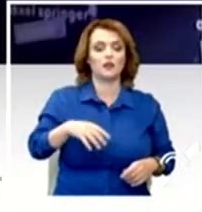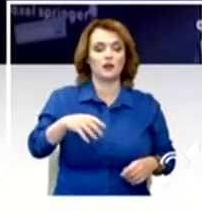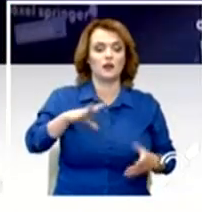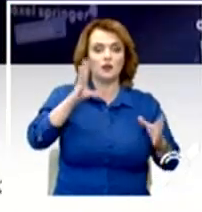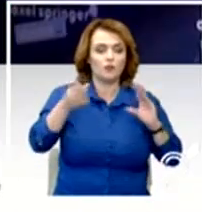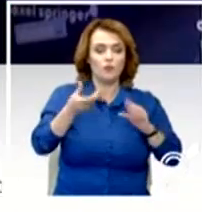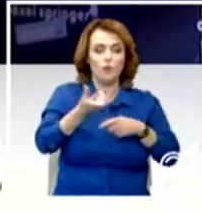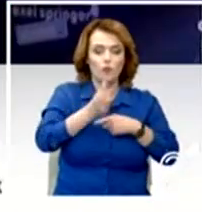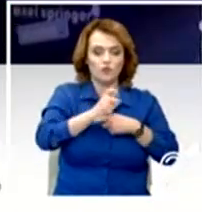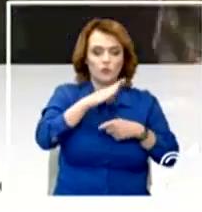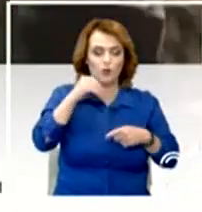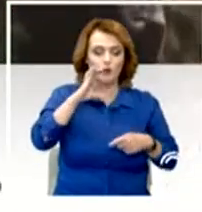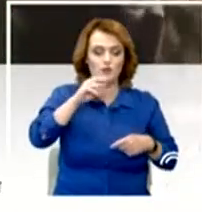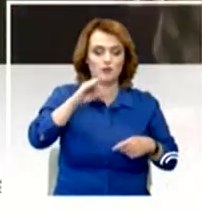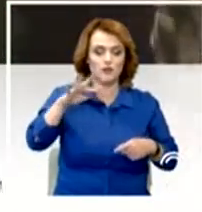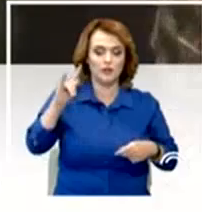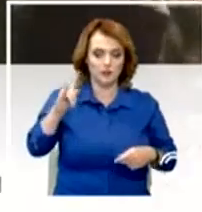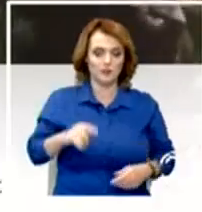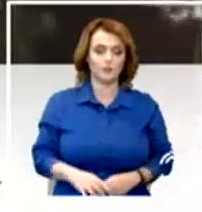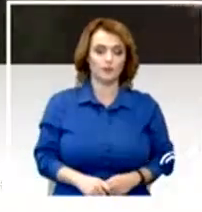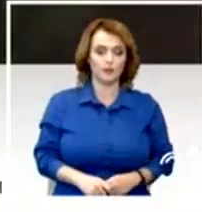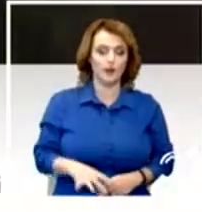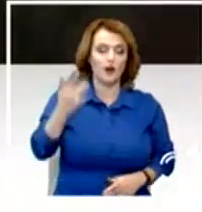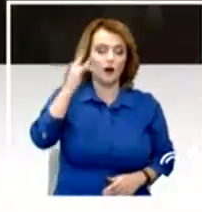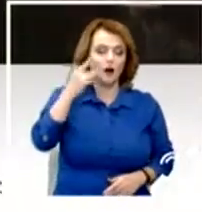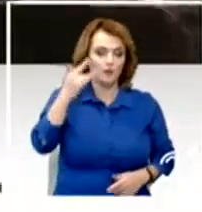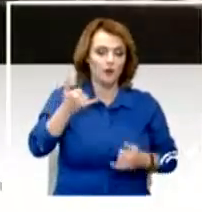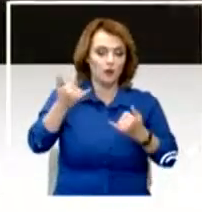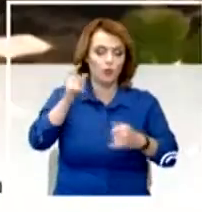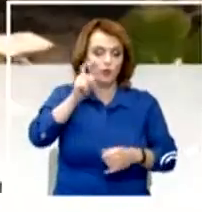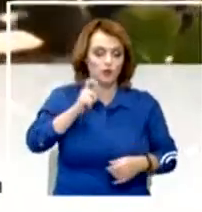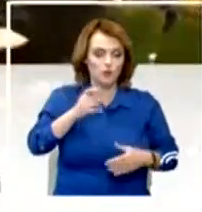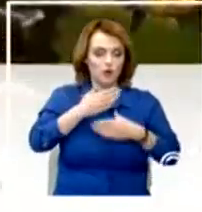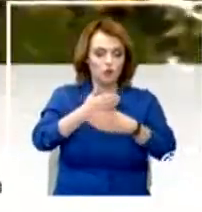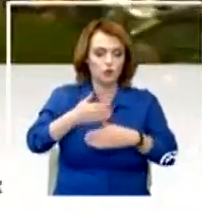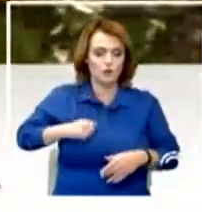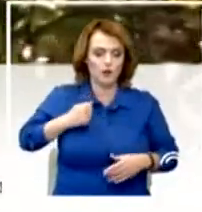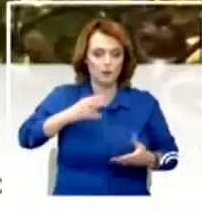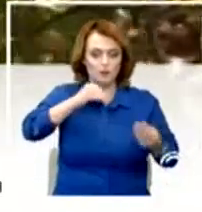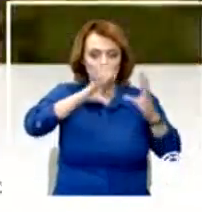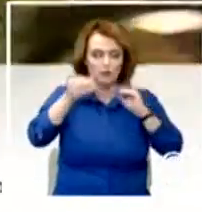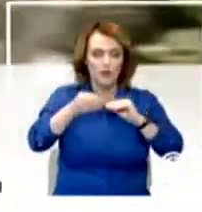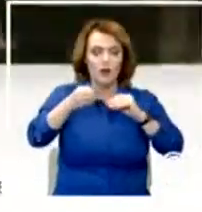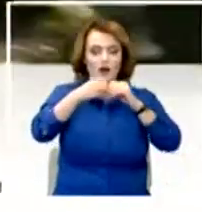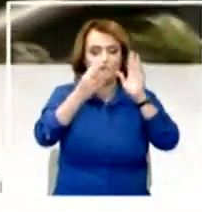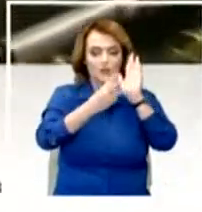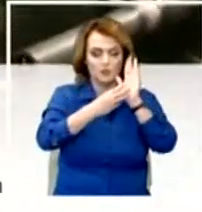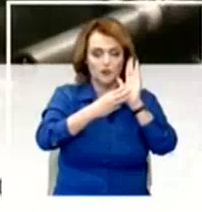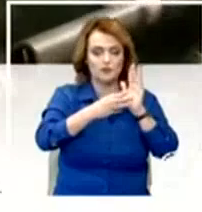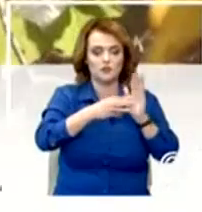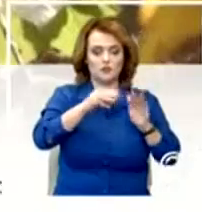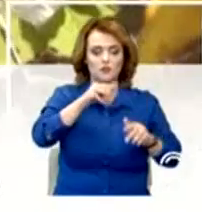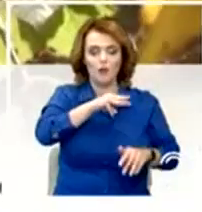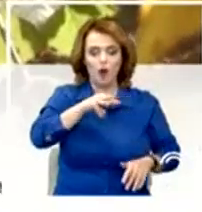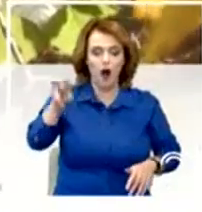costul operațiunii este de 80 de milioane de dolari. Statele Unite au acordat Ucrainei asistență militară în valoare de 18,3 miliarde